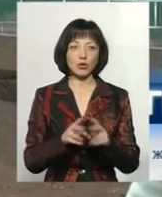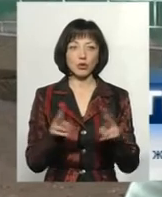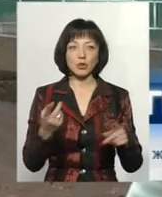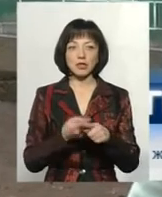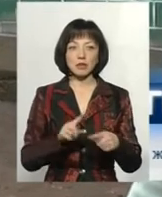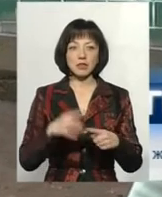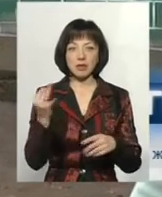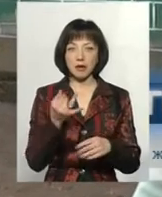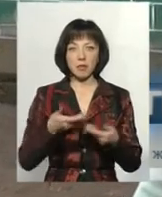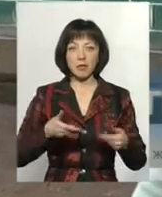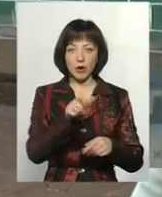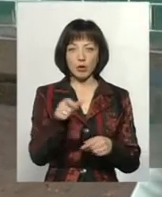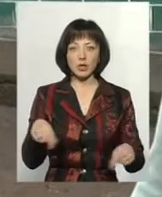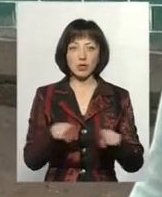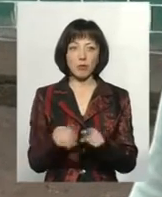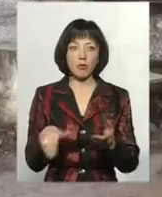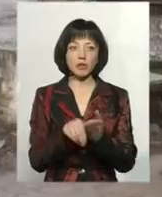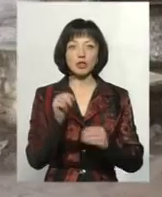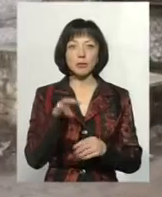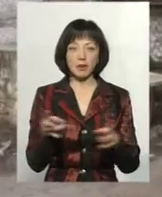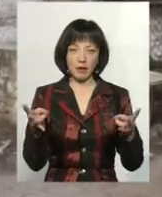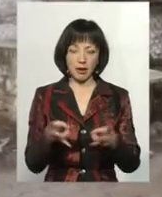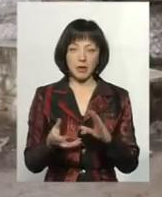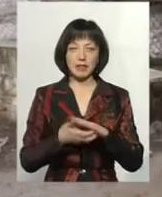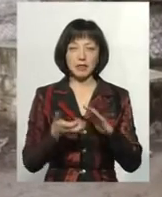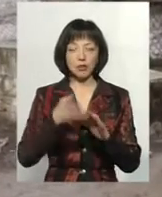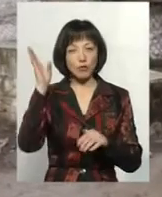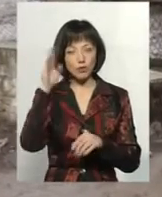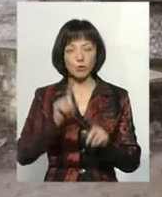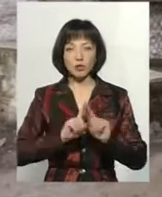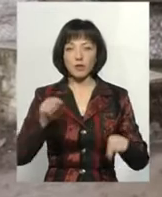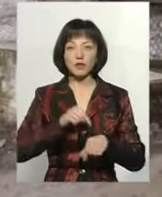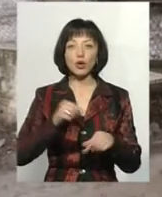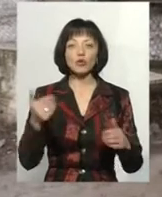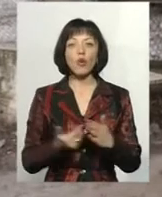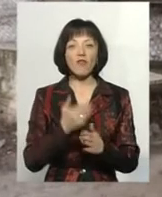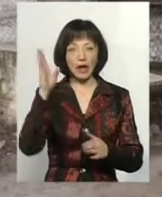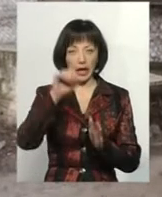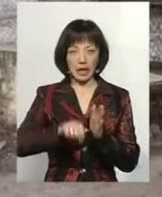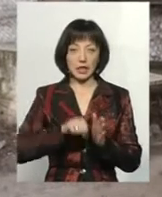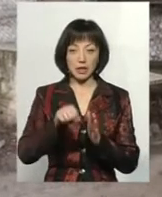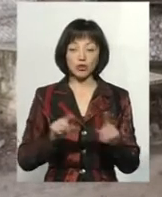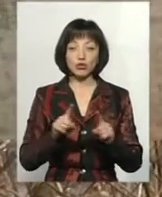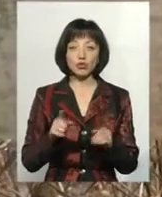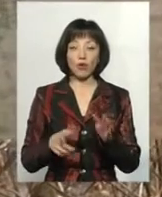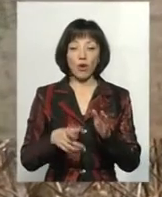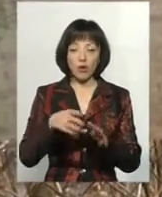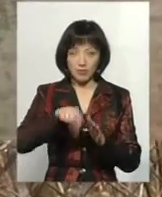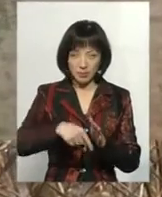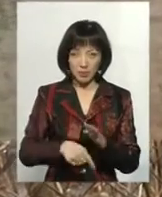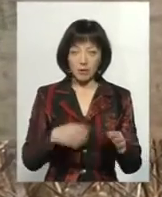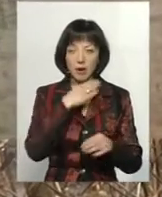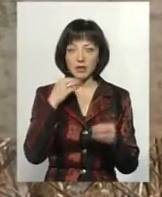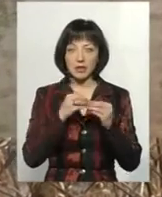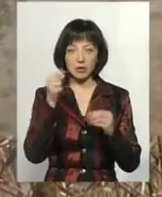цим зацікавився. Ми б люди там так само помогли би, чим треба. Нестача води особливо відчутна у нових криницях. А от ті, що викопані багато десятиліть